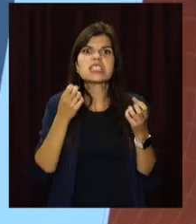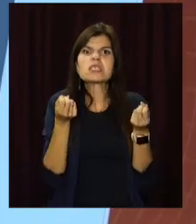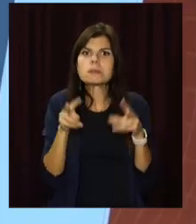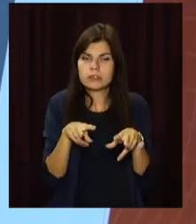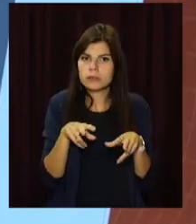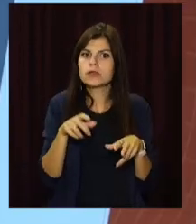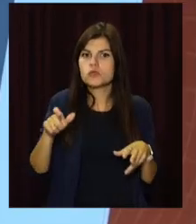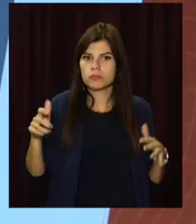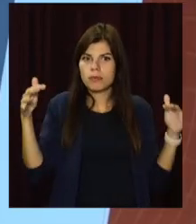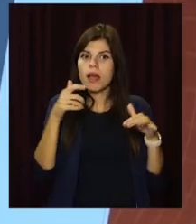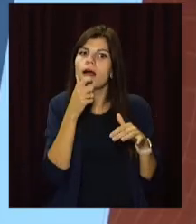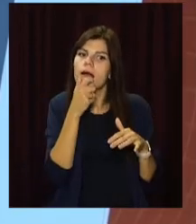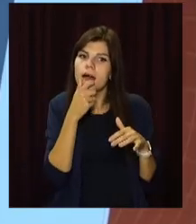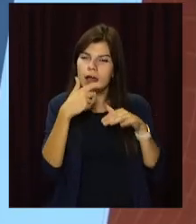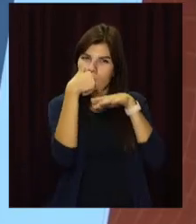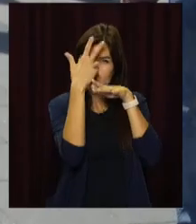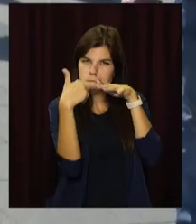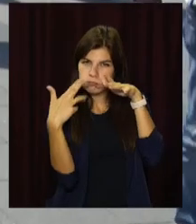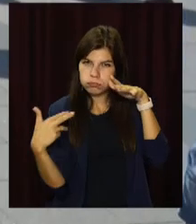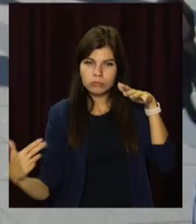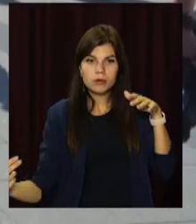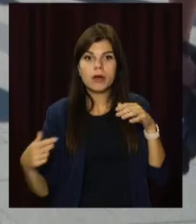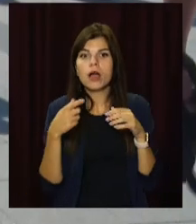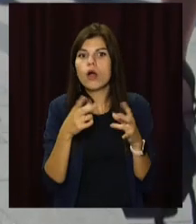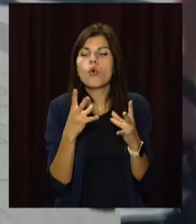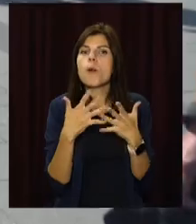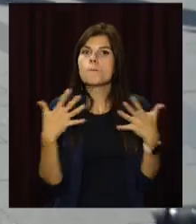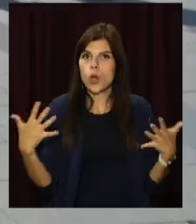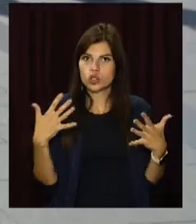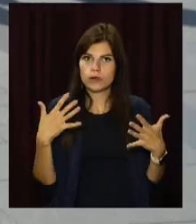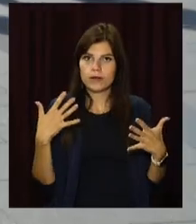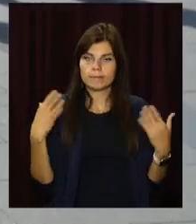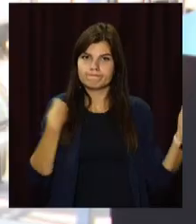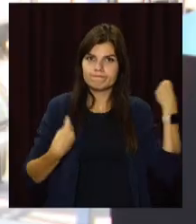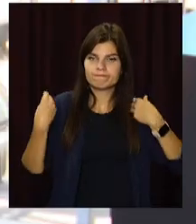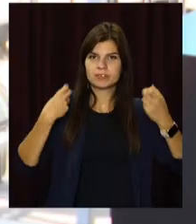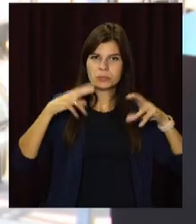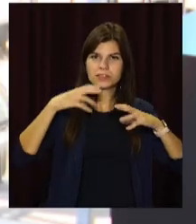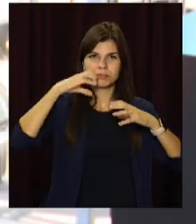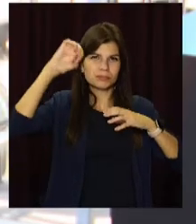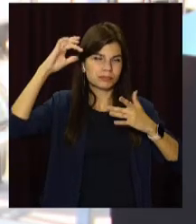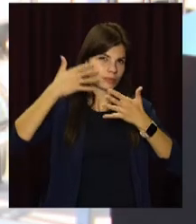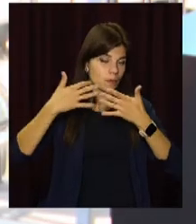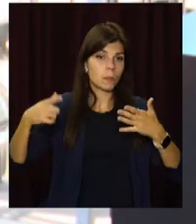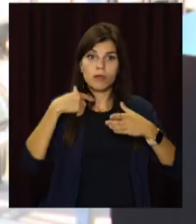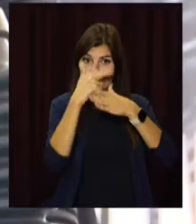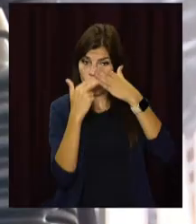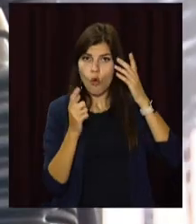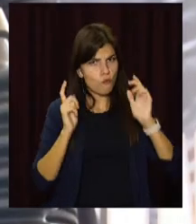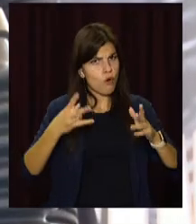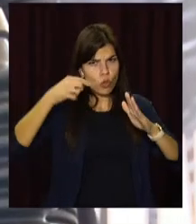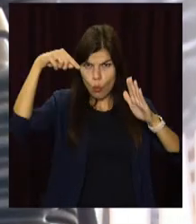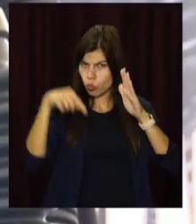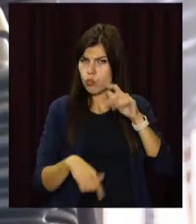вид спорту відрізняється від рекреаційного тим, що потребує більшого оснащення. Зазвичай пірнальники занурюються на великі